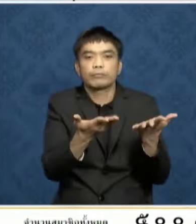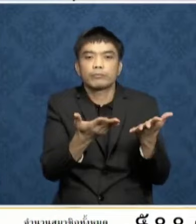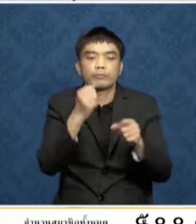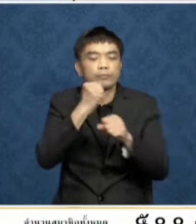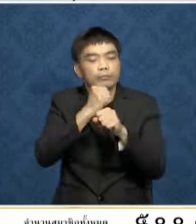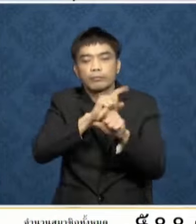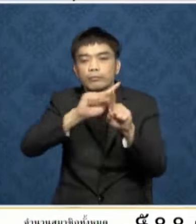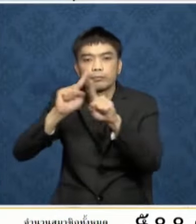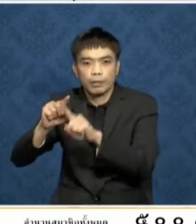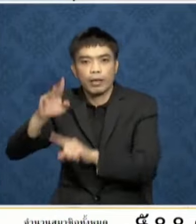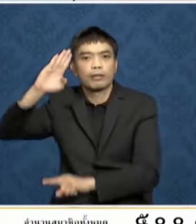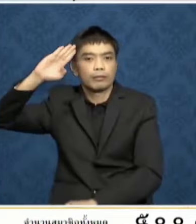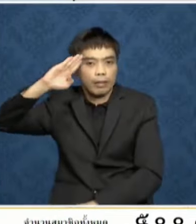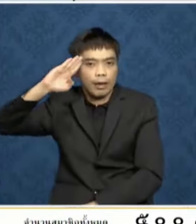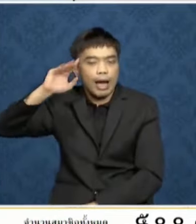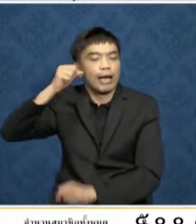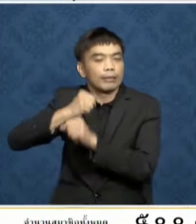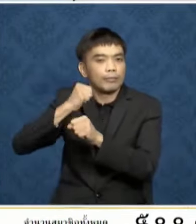ยาง